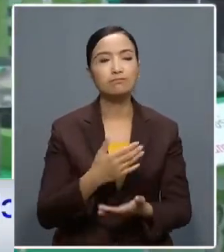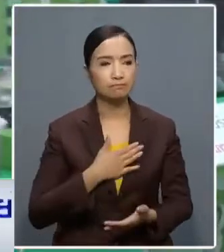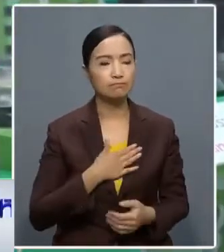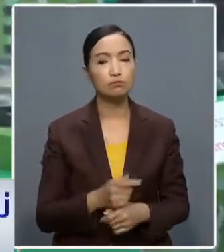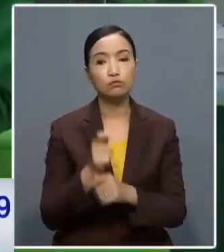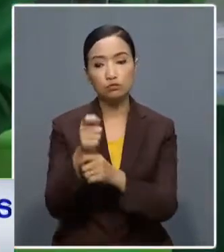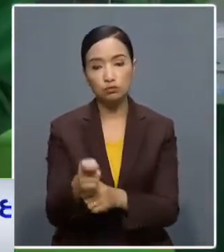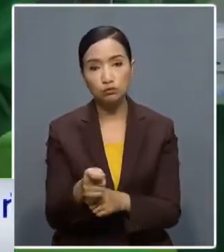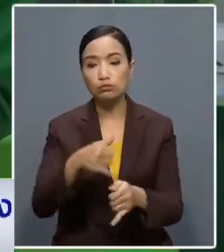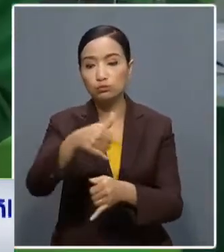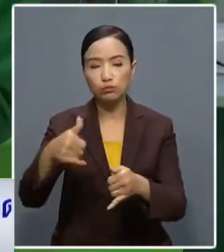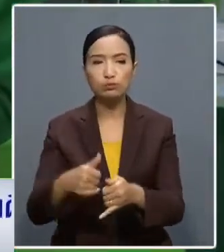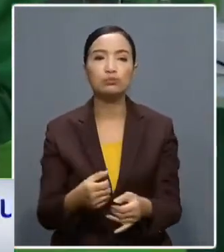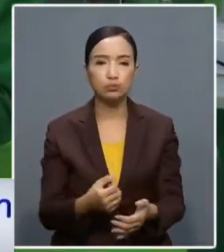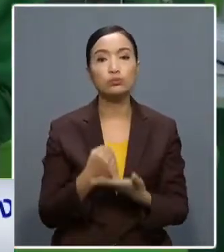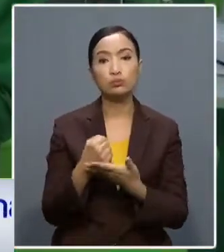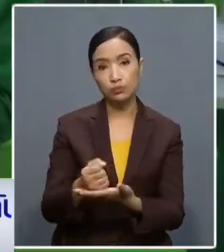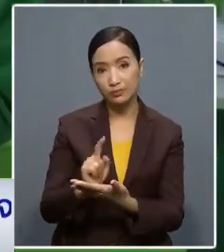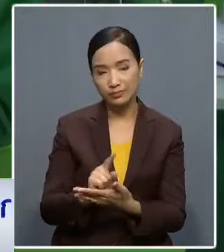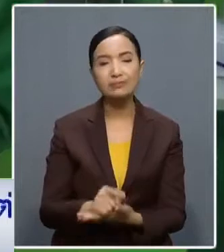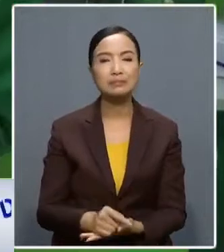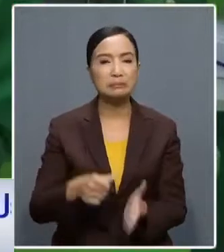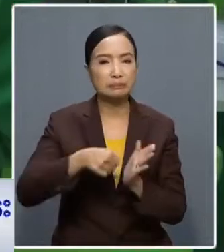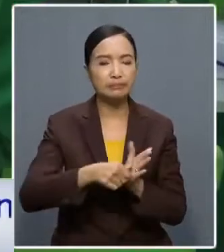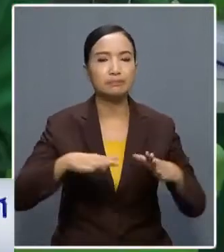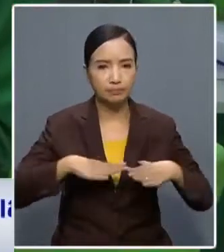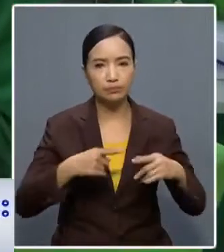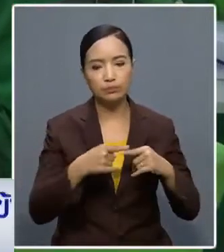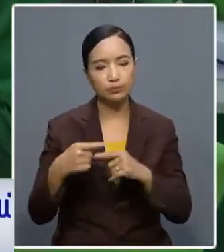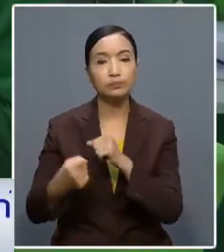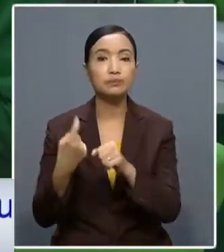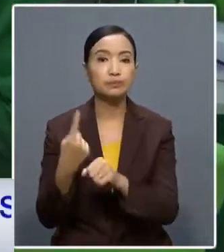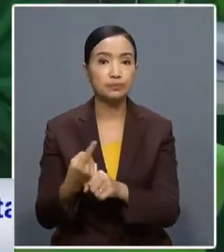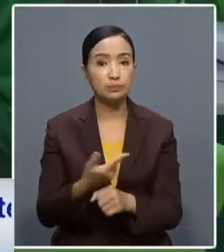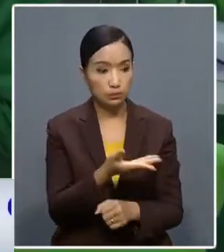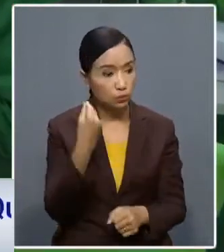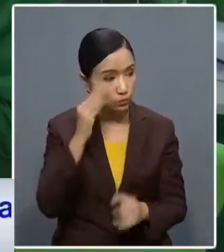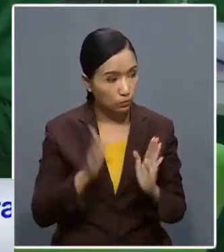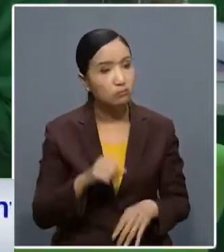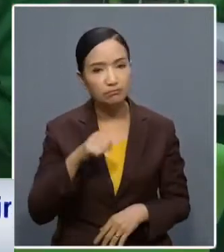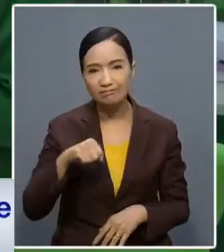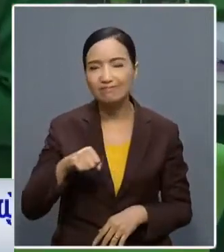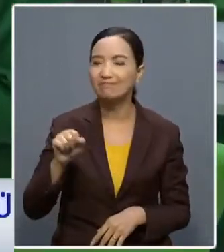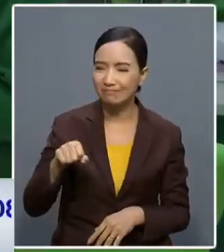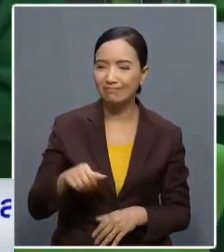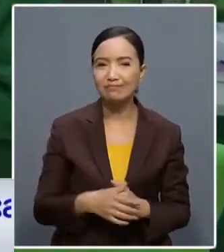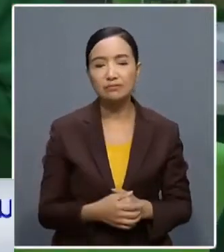รายย่อยเนี่ยนะครับมาตรการที่ช่วยเหลือก็จะมีเรื่องของการพักชำระหนี้ออกไปอีก1 ปี ทุกรายเลยไหมคะ ใช่ครับทุกรายนะครับ